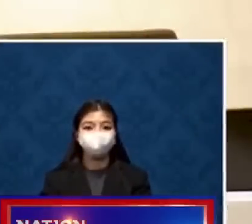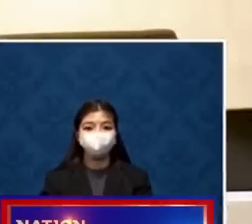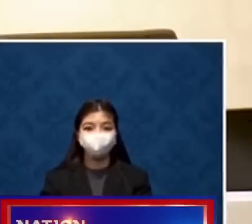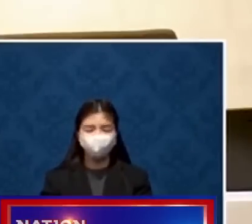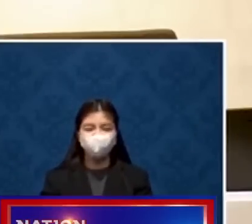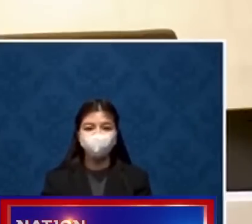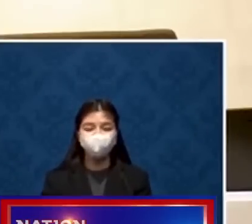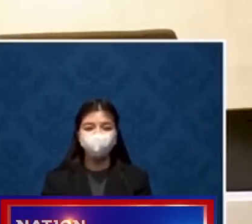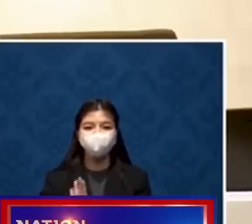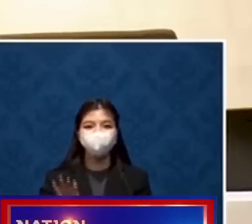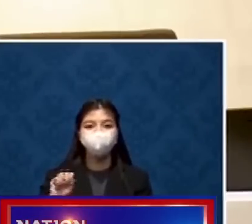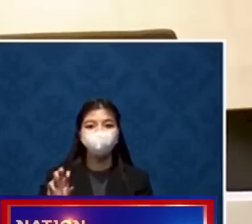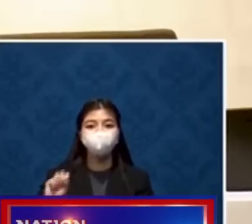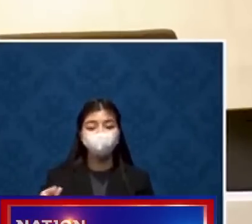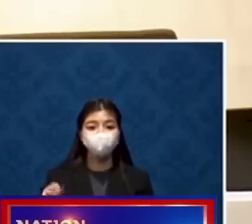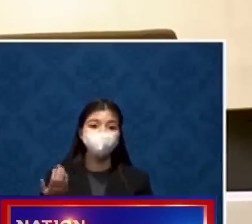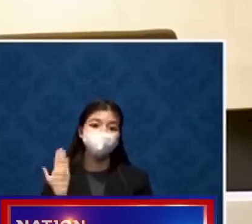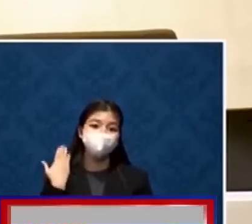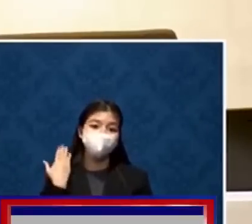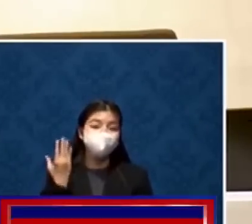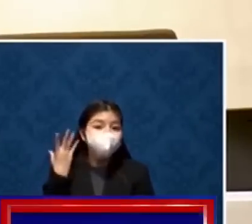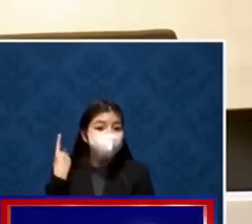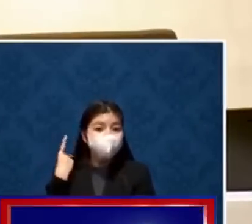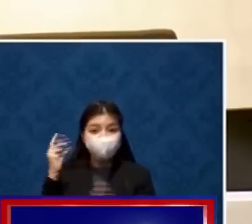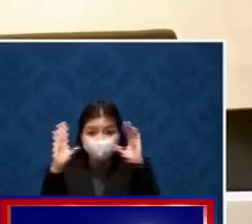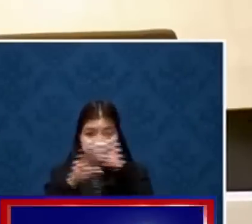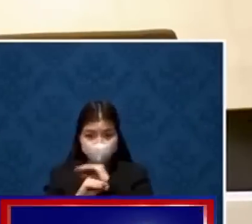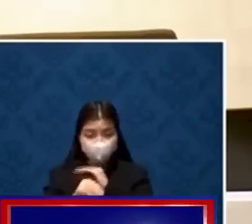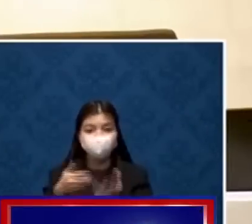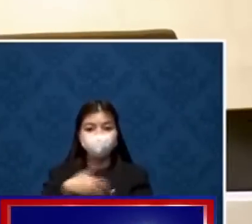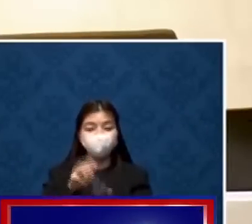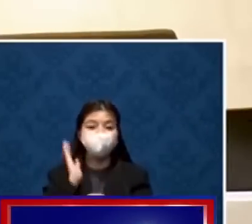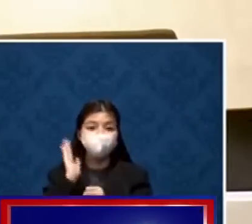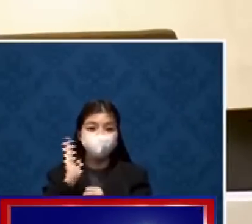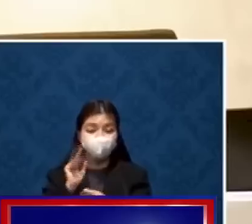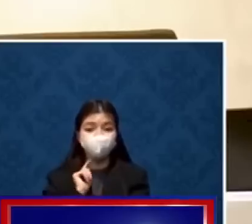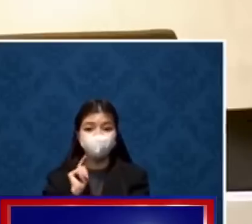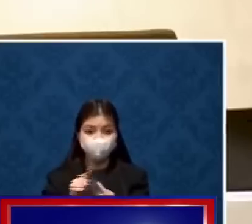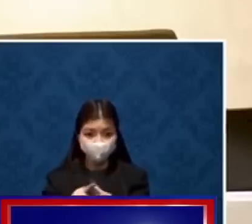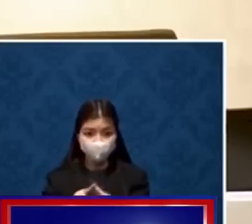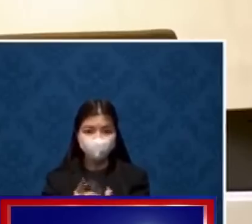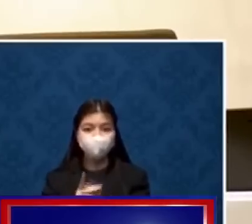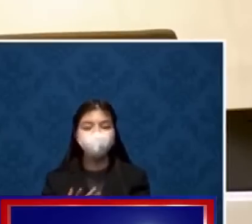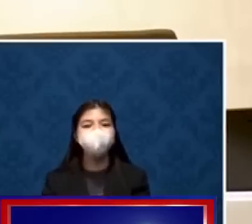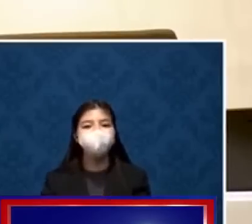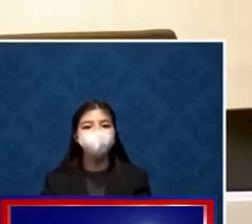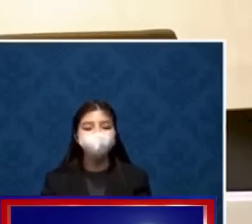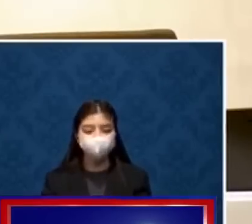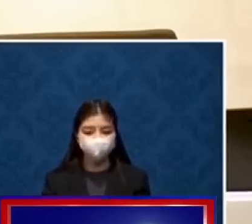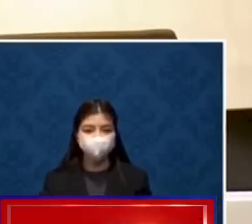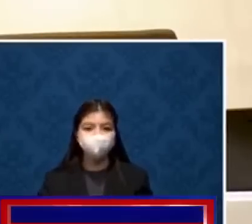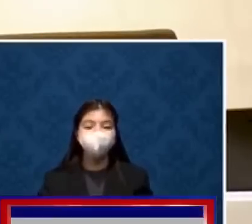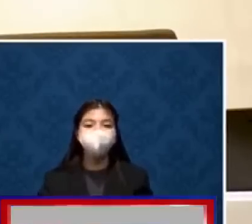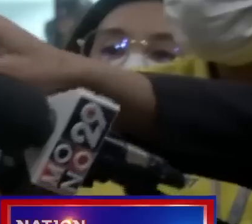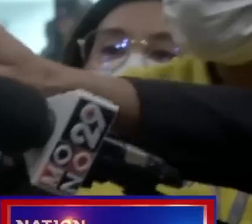งตู่เนี่ยขาดไม่มีองครักษ์แล้วนะฮะพี่แดกเนี่ยให้สัมภาษณ์ก่อนที่จะไปพิจารณาในสภานะฮะให้สัมภ